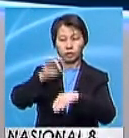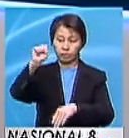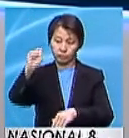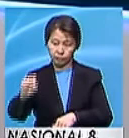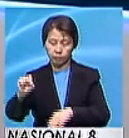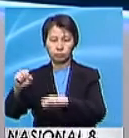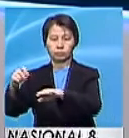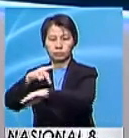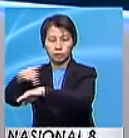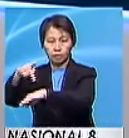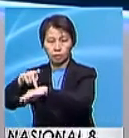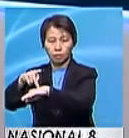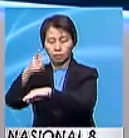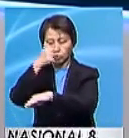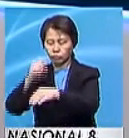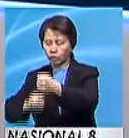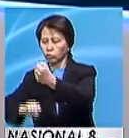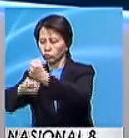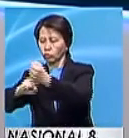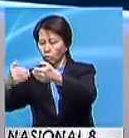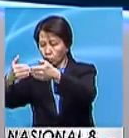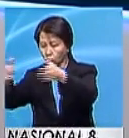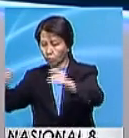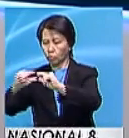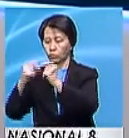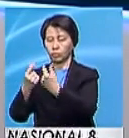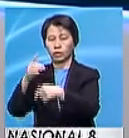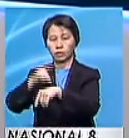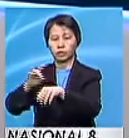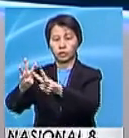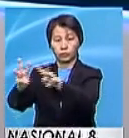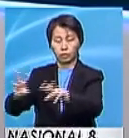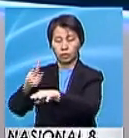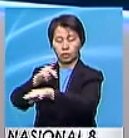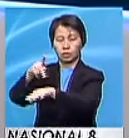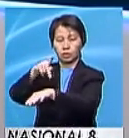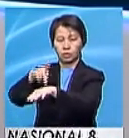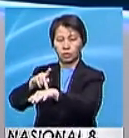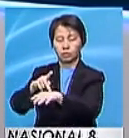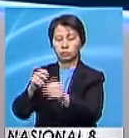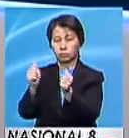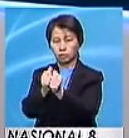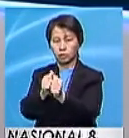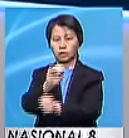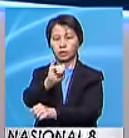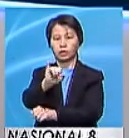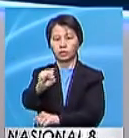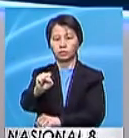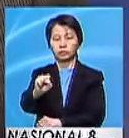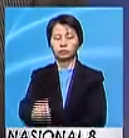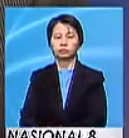Filipina berdasarkan sokongan terbuka kumpulan pejuang di wilayah berkenaan terhadap IS.